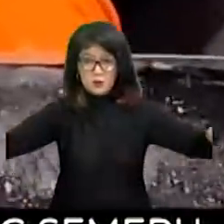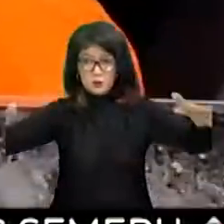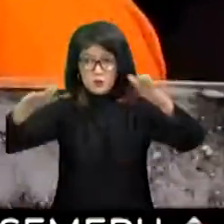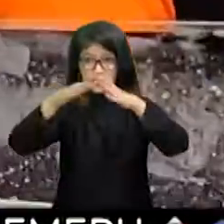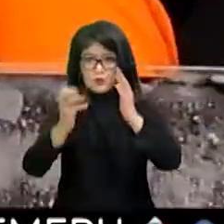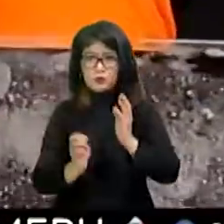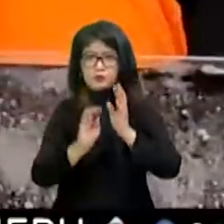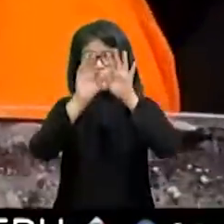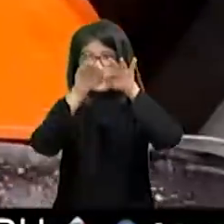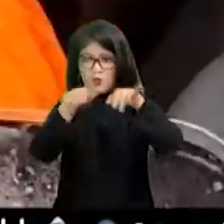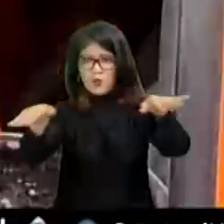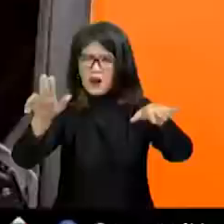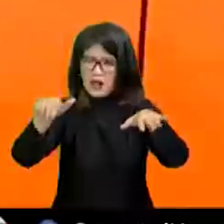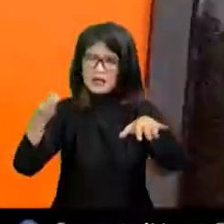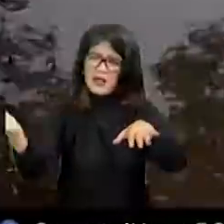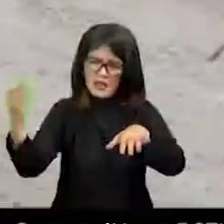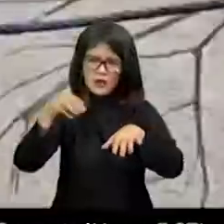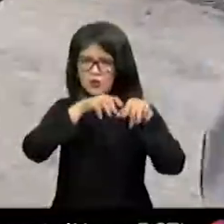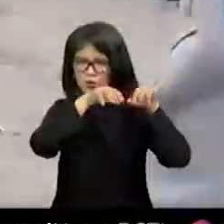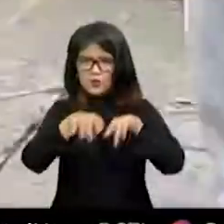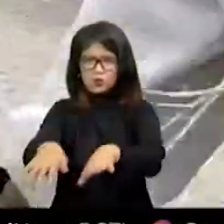Lahar dinginnya datang lagi? Iya, ayo turun. Oh, ya wes.